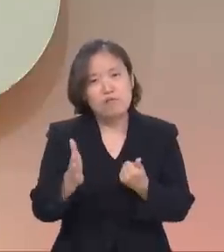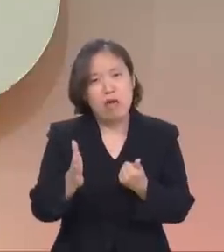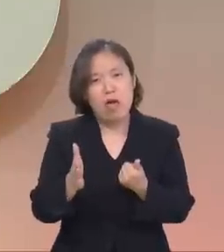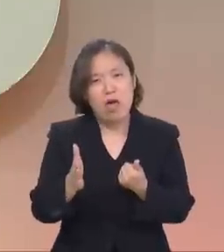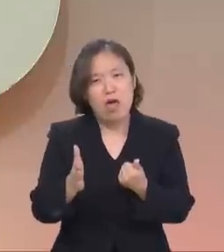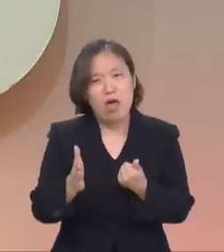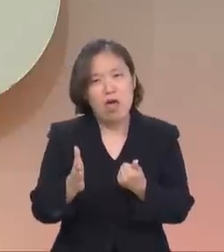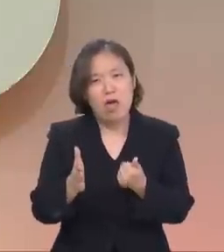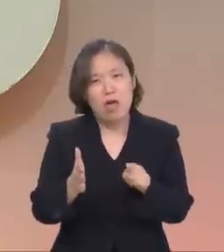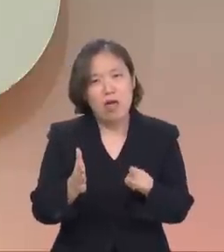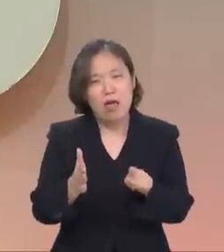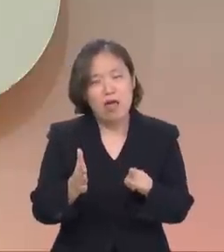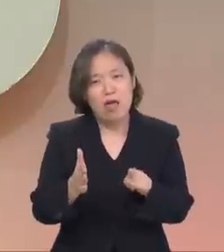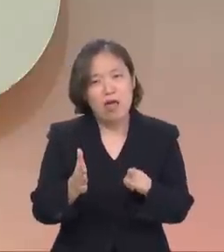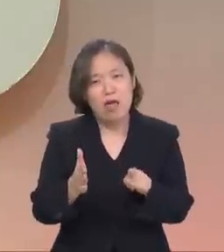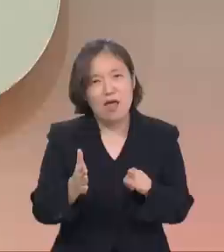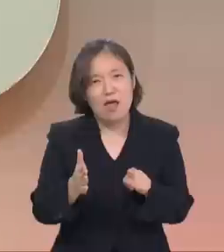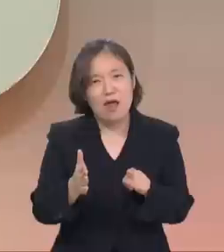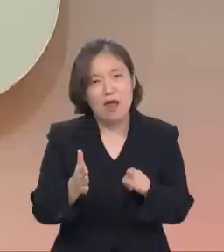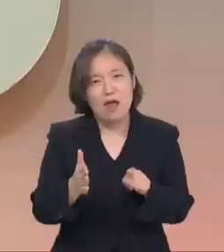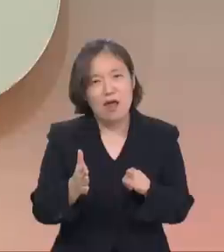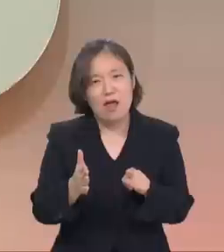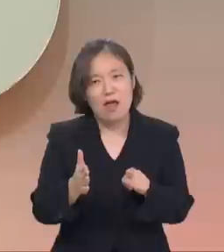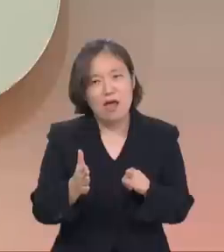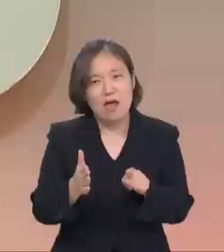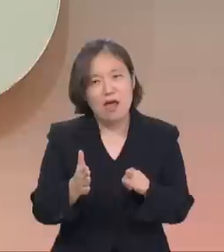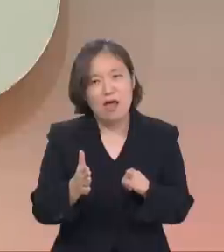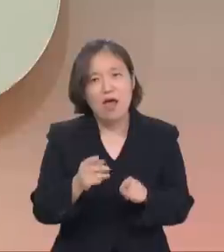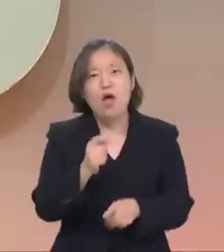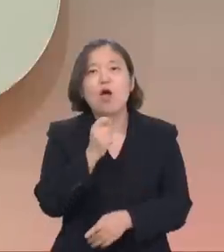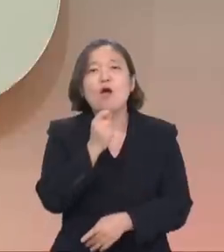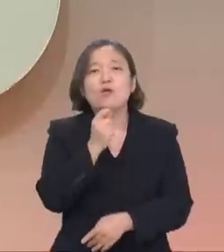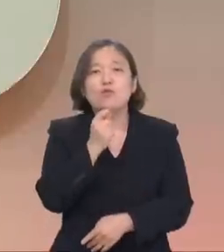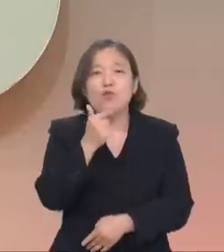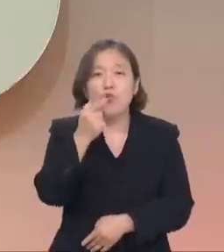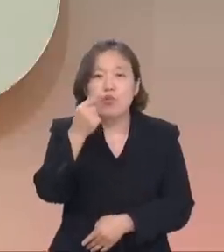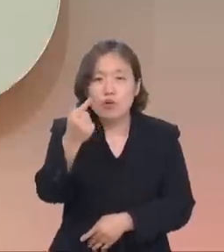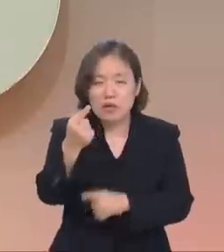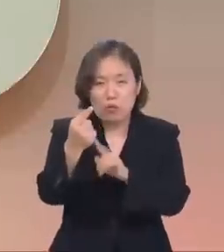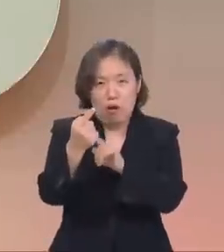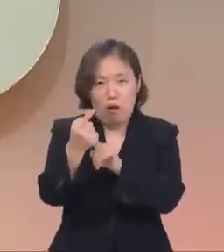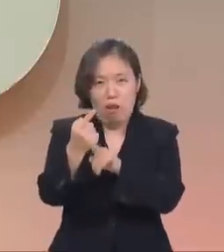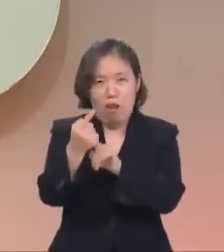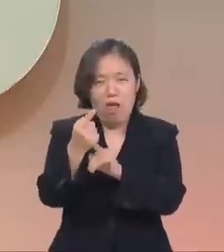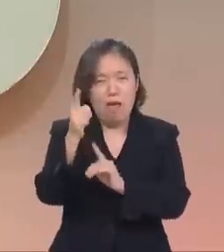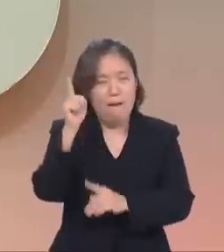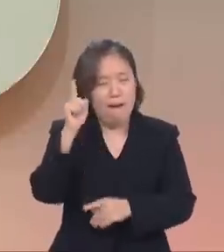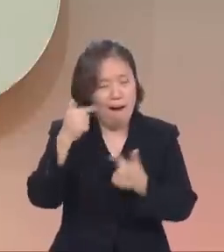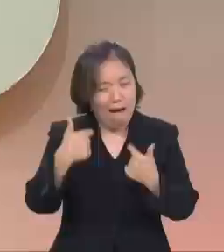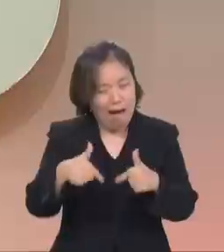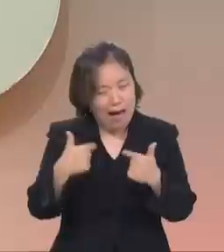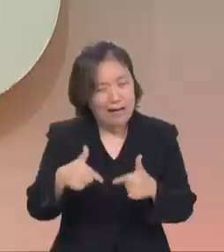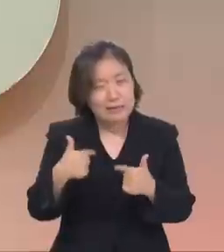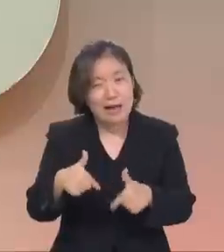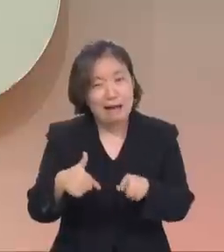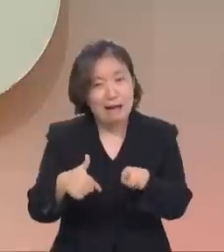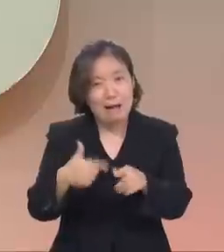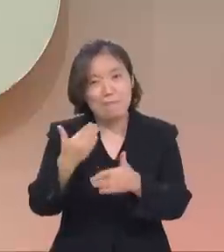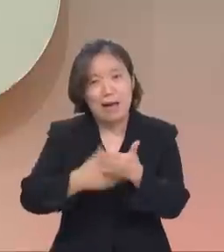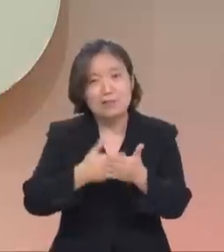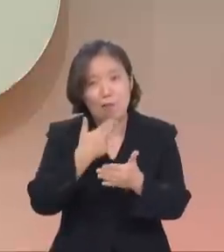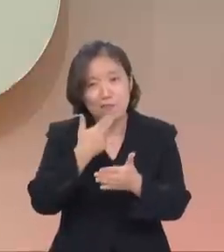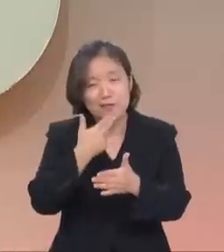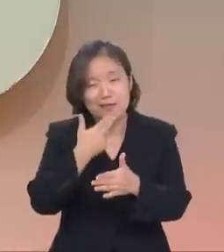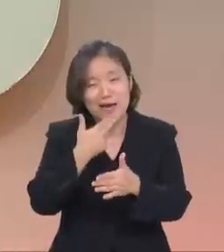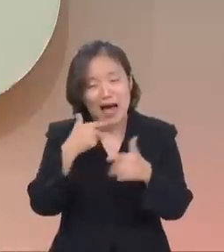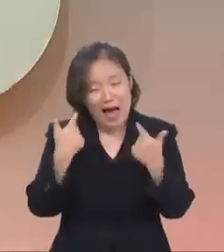매월 매월 초하루 때마다 한 번도 빠트리지 않고 그 단양의